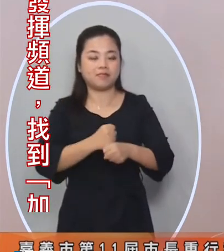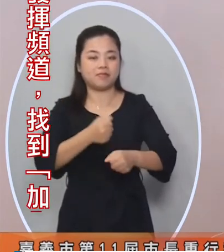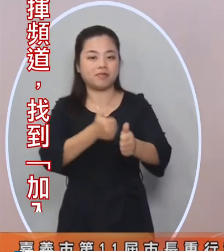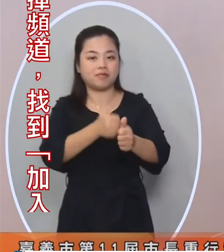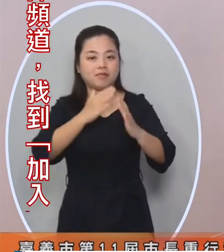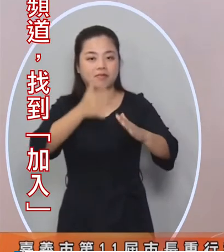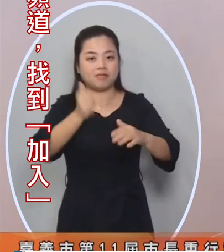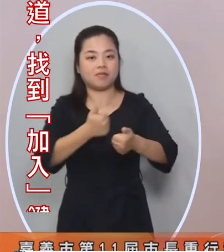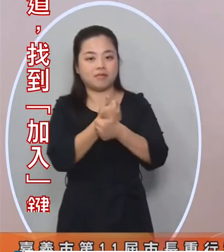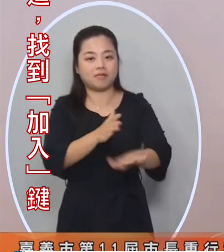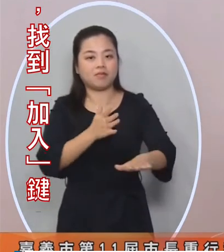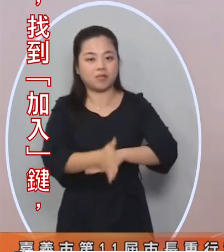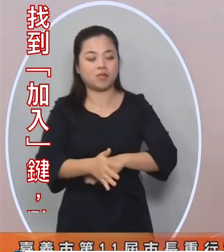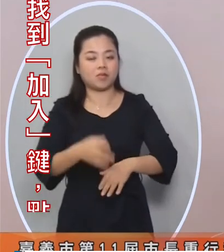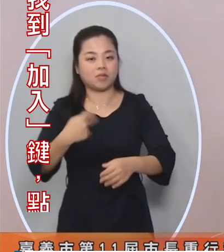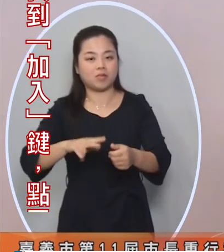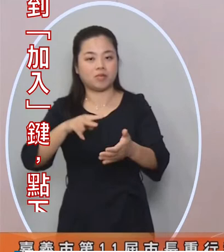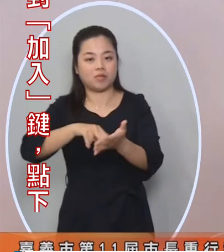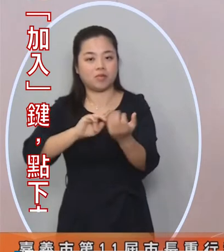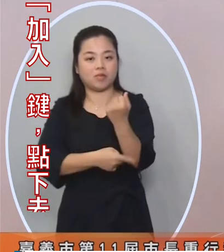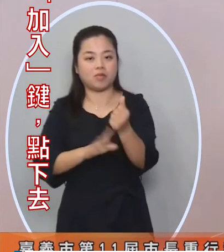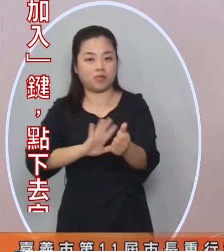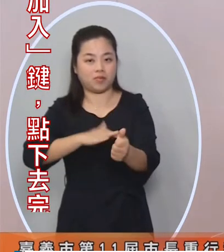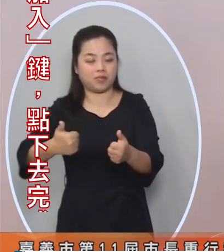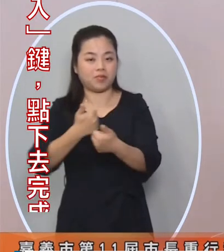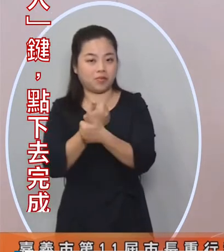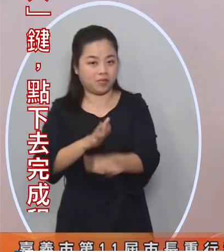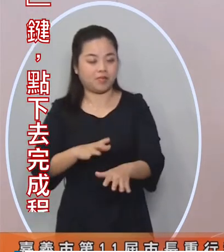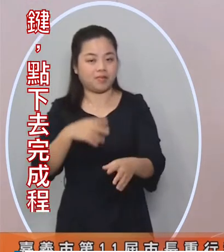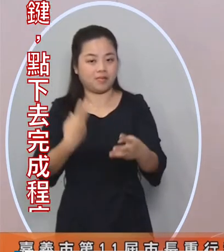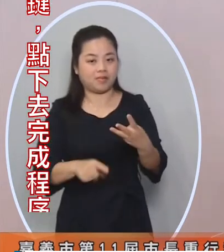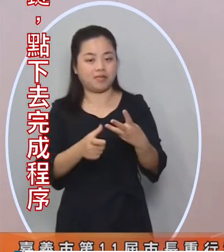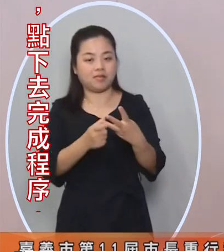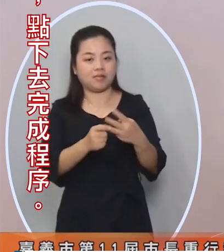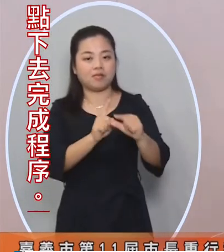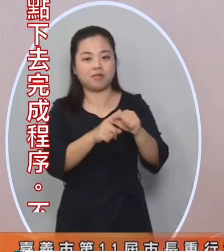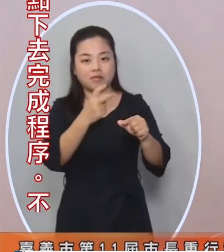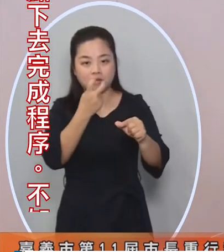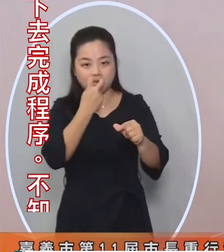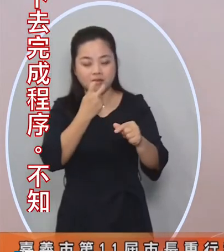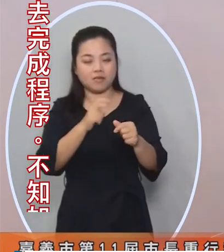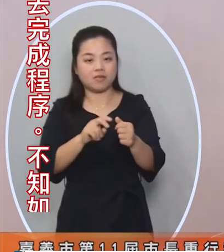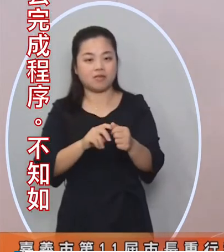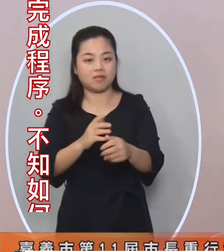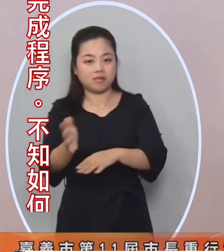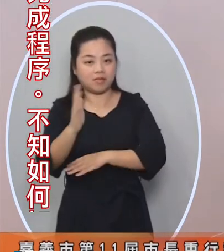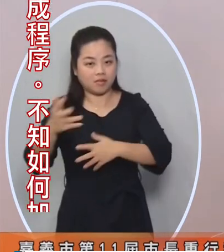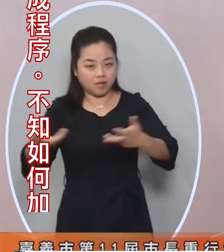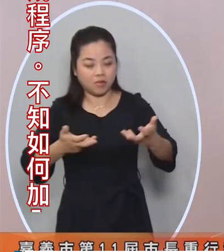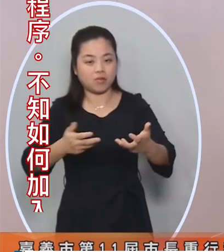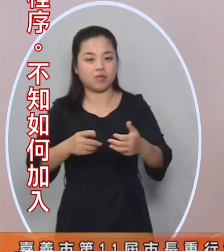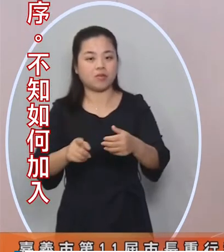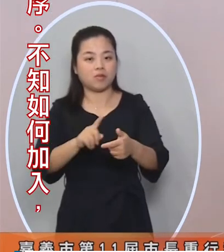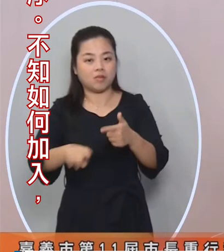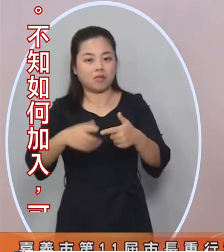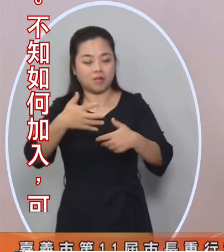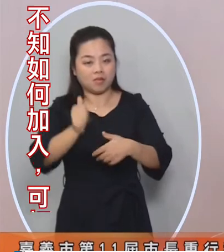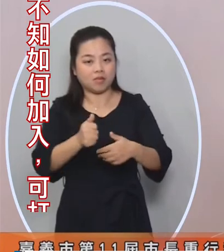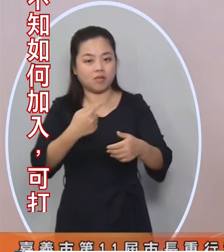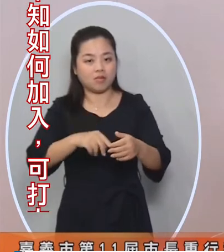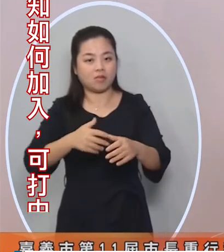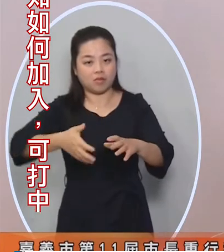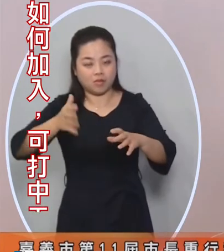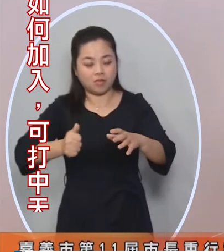市长，我做过嘉义市的立委，啊，我嘛做过中央啊，全序部的政务次长，总统府的副秘书